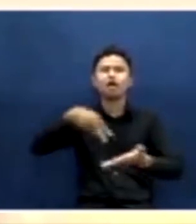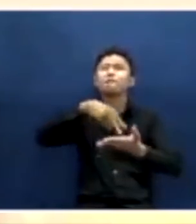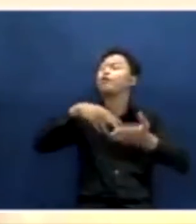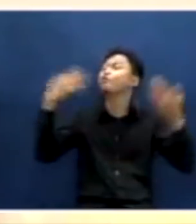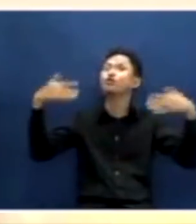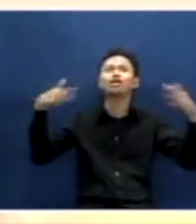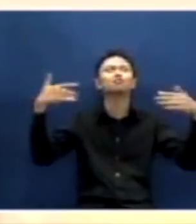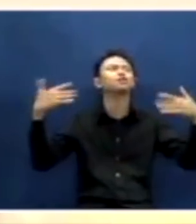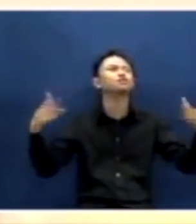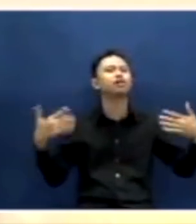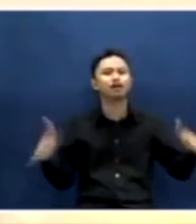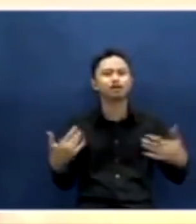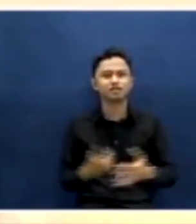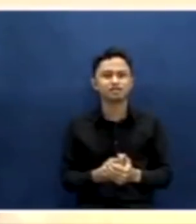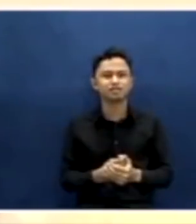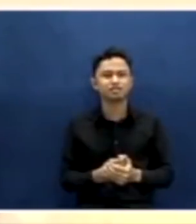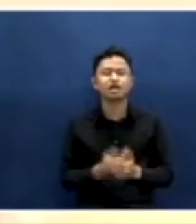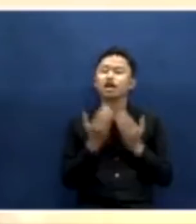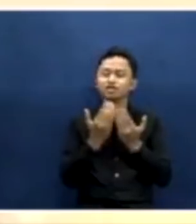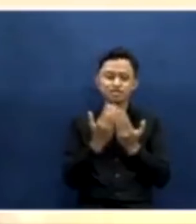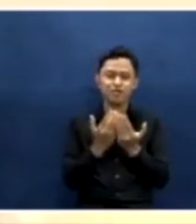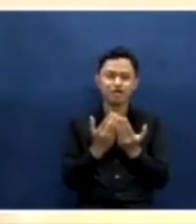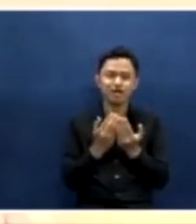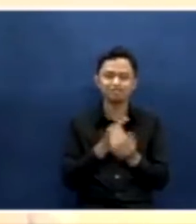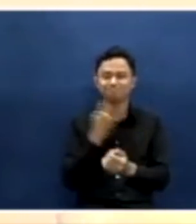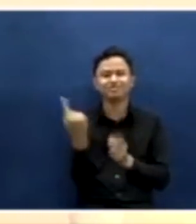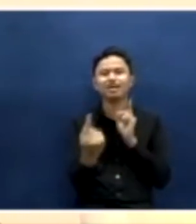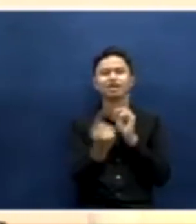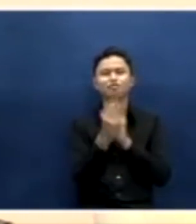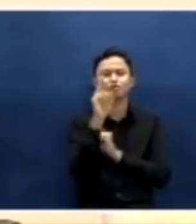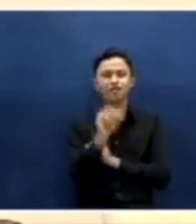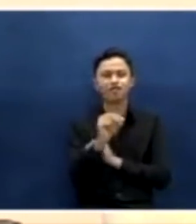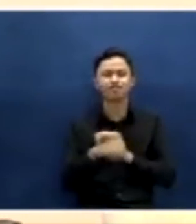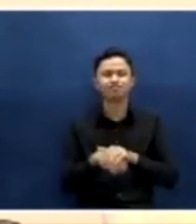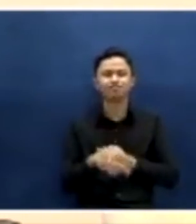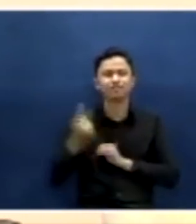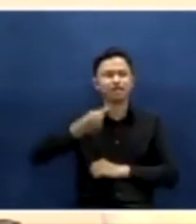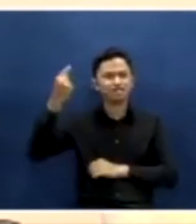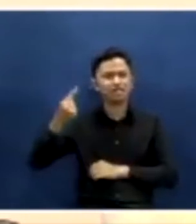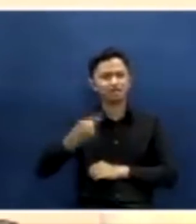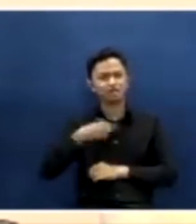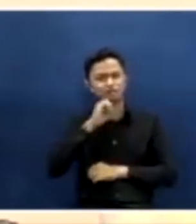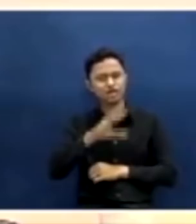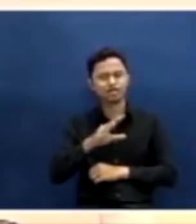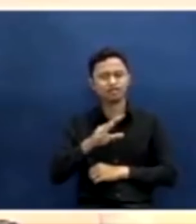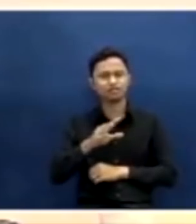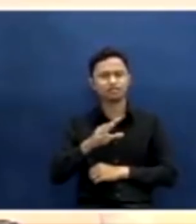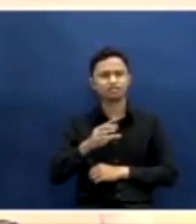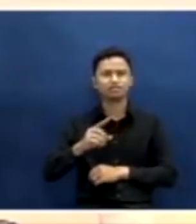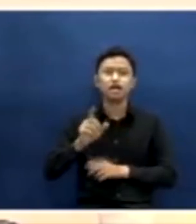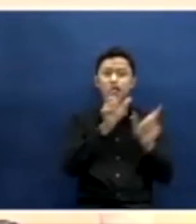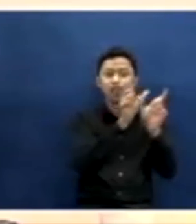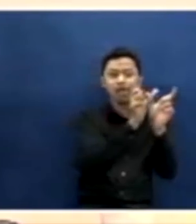sangat luar biasa dan kita doakan moga moga kita bertemu lagi dengan yang semacam ini selalu saya berkata menyampaikan kalimat